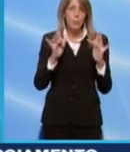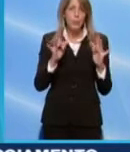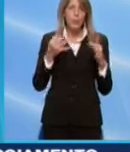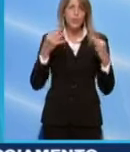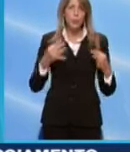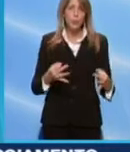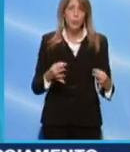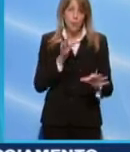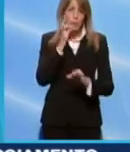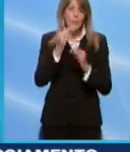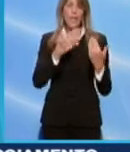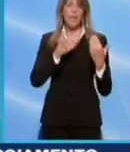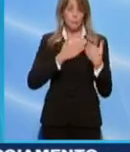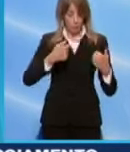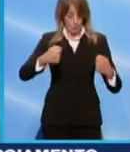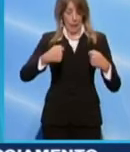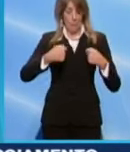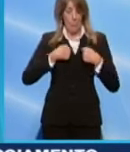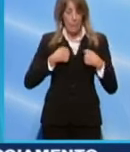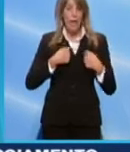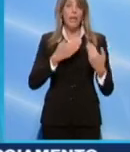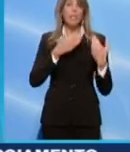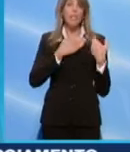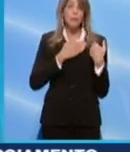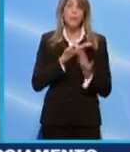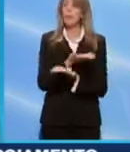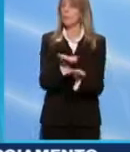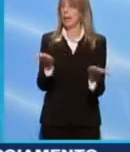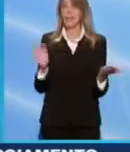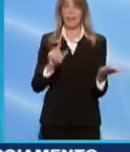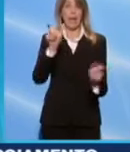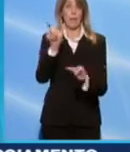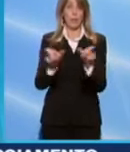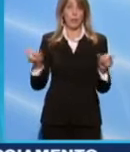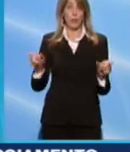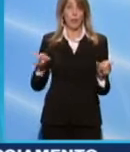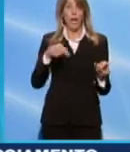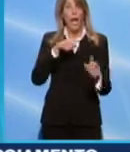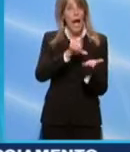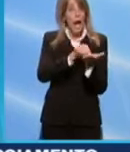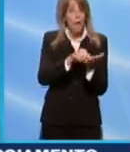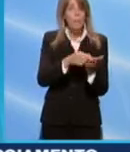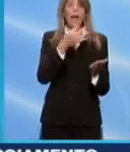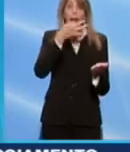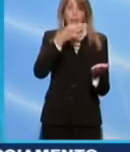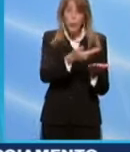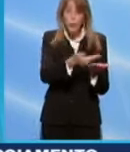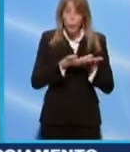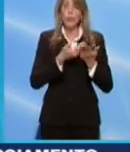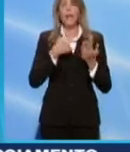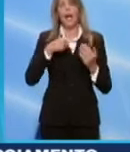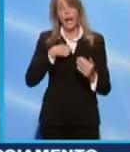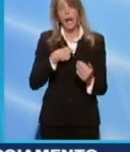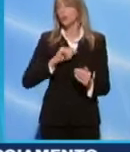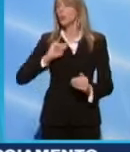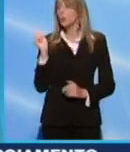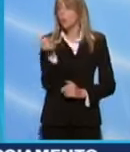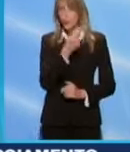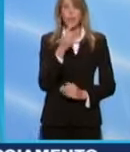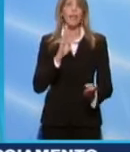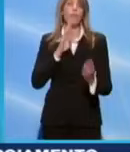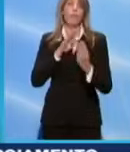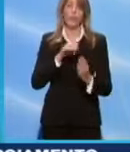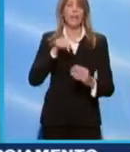verso noi stessi e verso gli altri italiani, in grado di aiutare tutti noi a fronteggiare questa pandemia. Grazie.